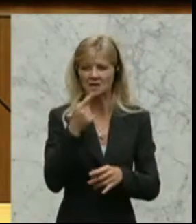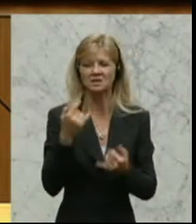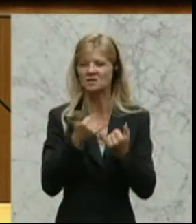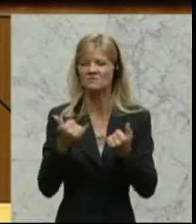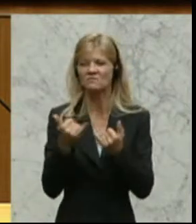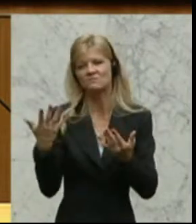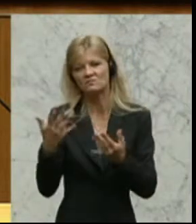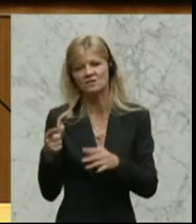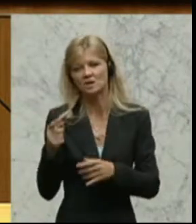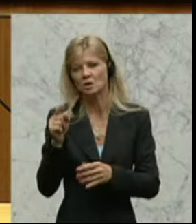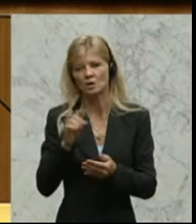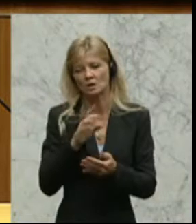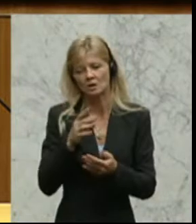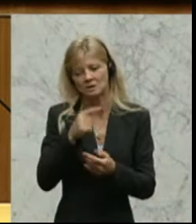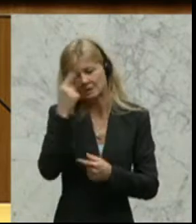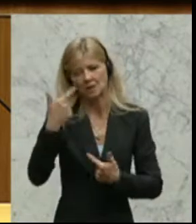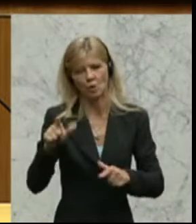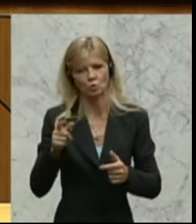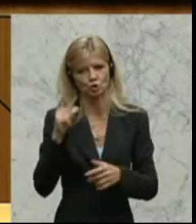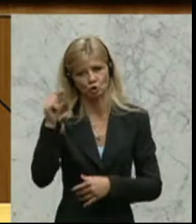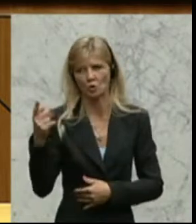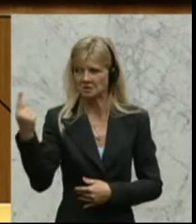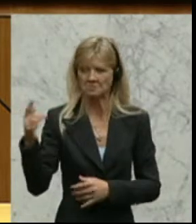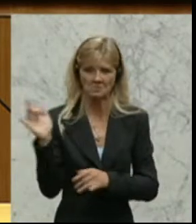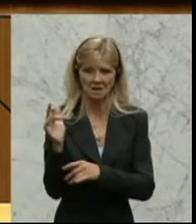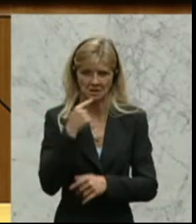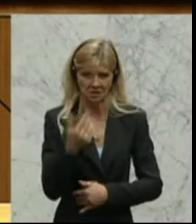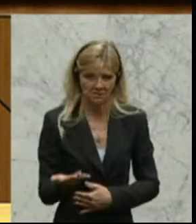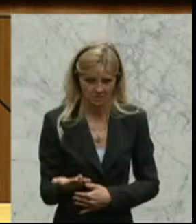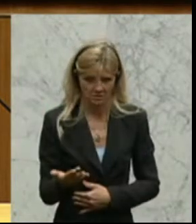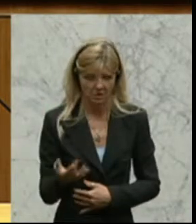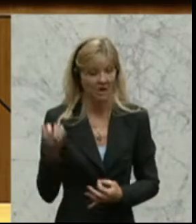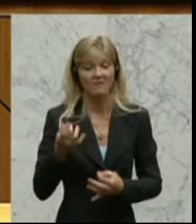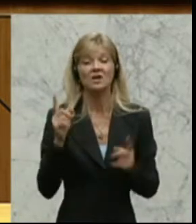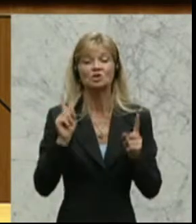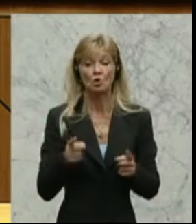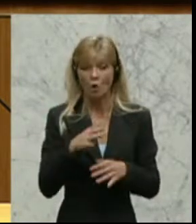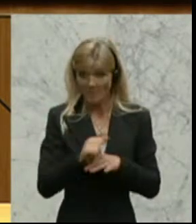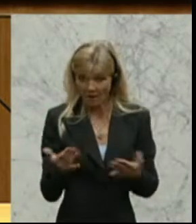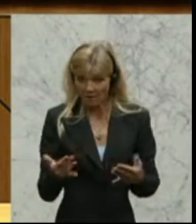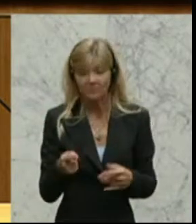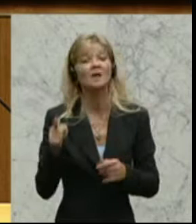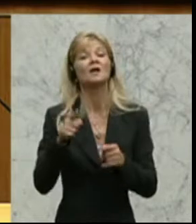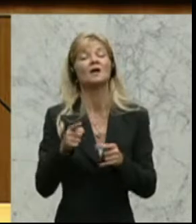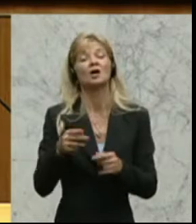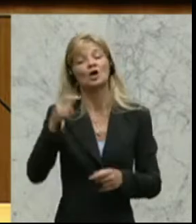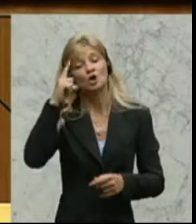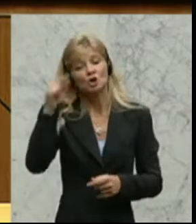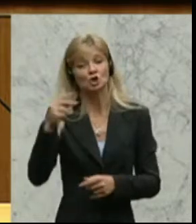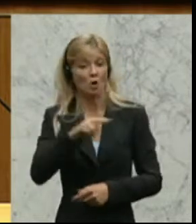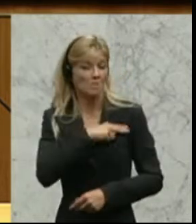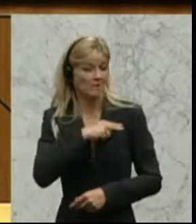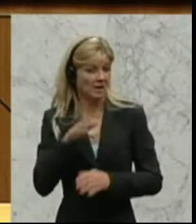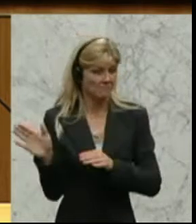Was ist in diesem Bereich zu tun? Weg mit den Steuerprivilegien, weg mit den über 500 Ausnahmebestimmungen, die in Wahrheit eh